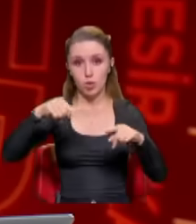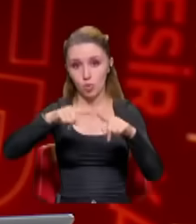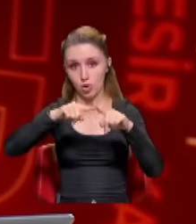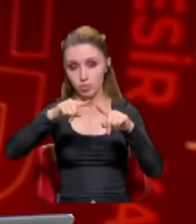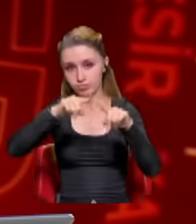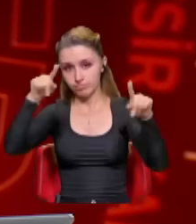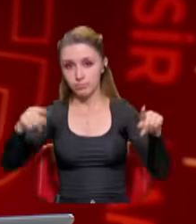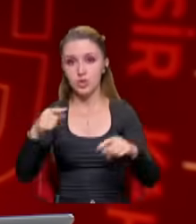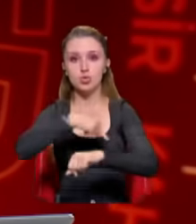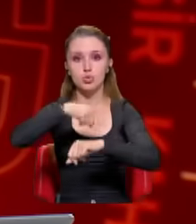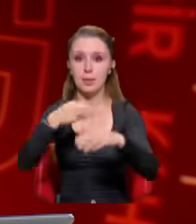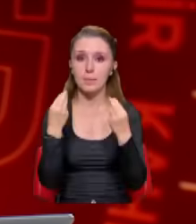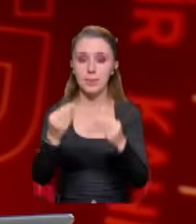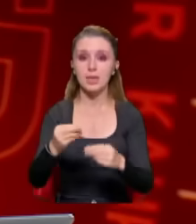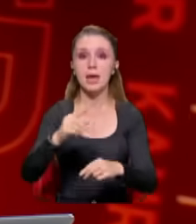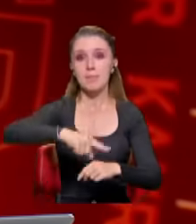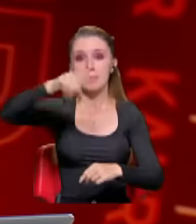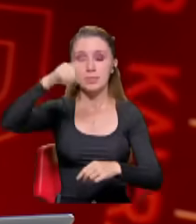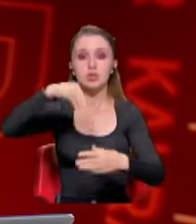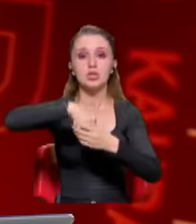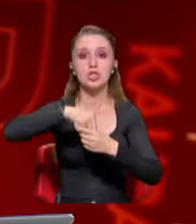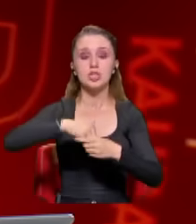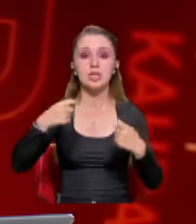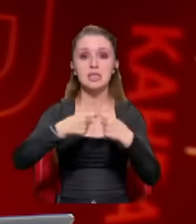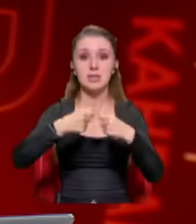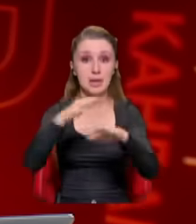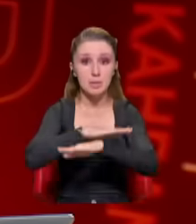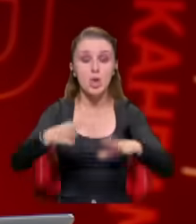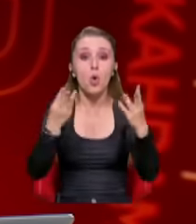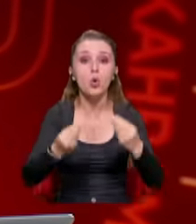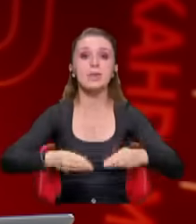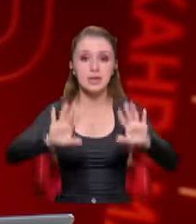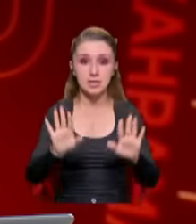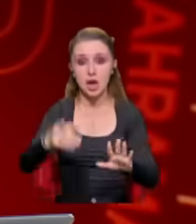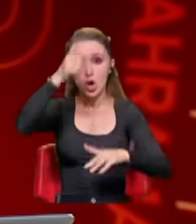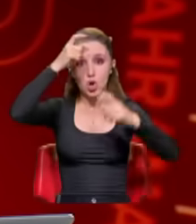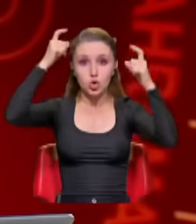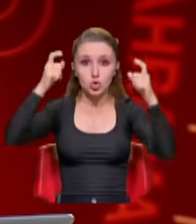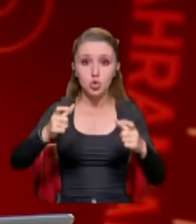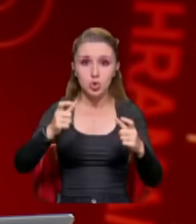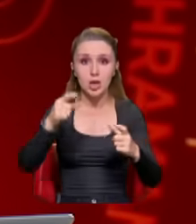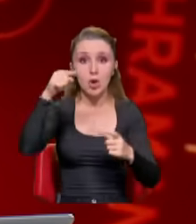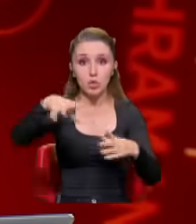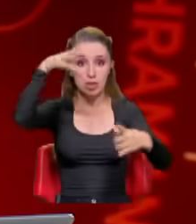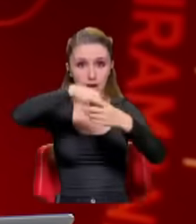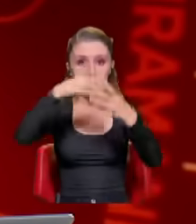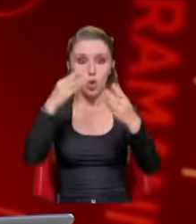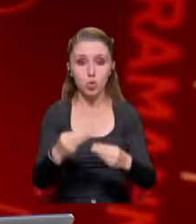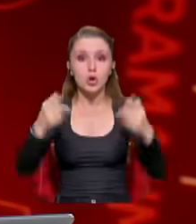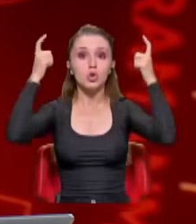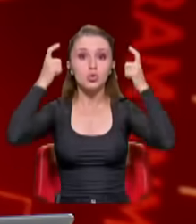akşama süre verdi 24 saat içinde Ateşkes sağlanmazsa Türkiye'nin devreye girmesini